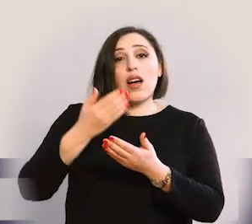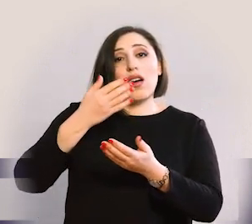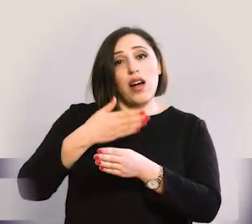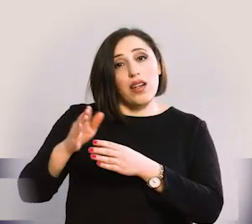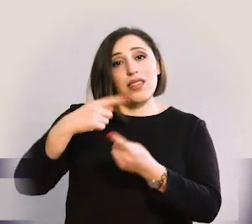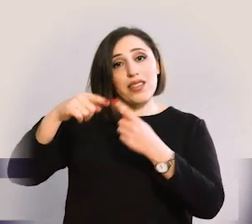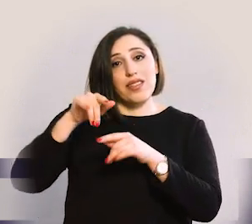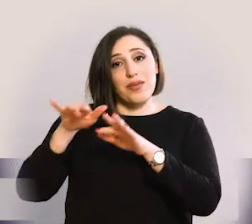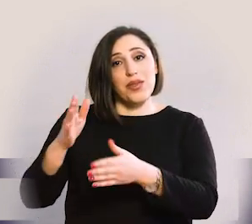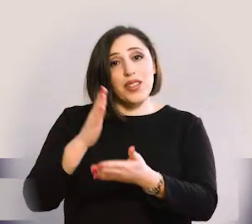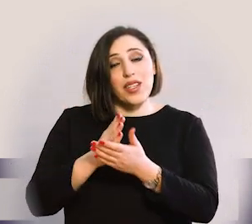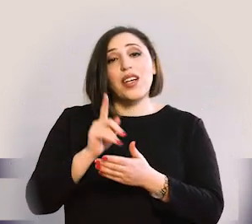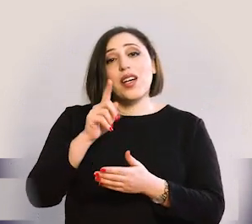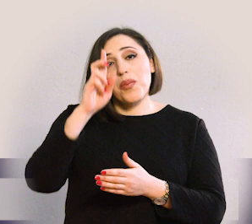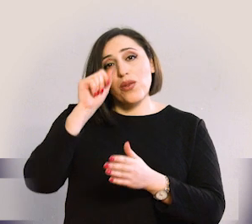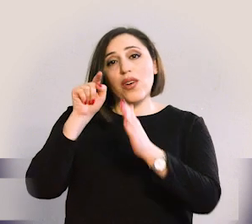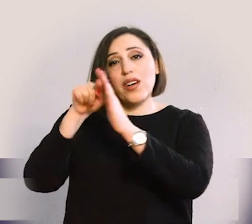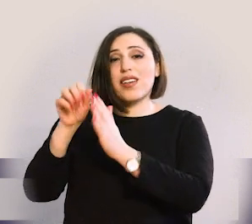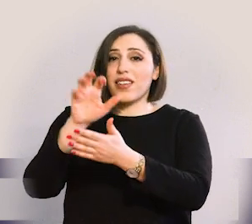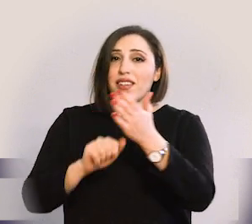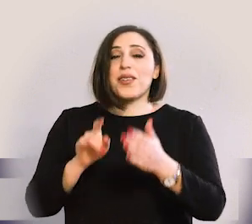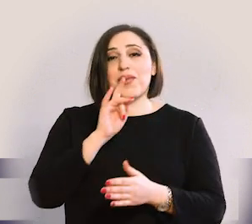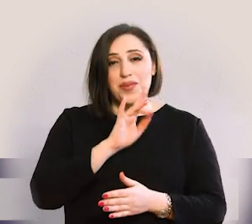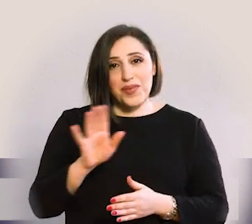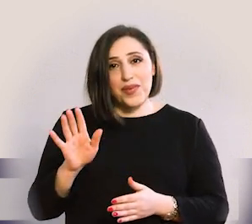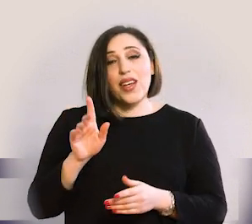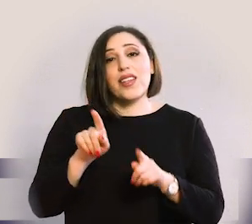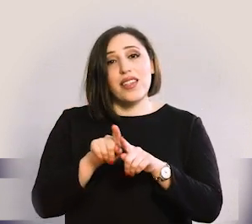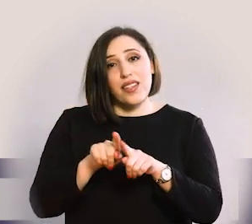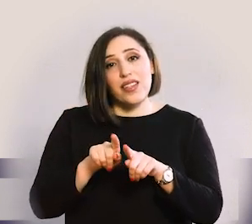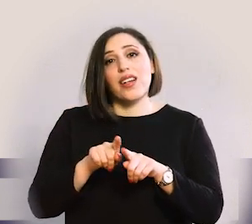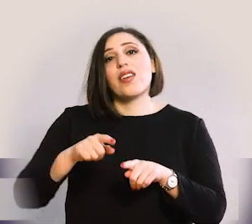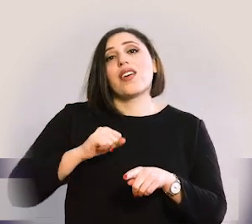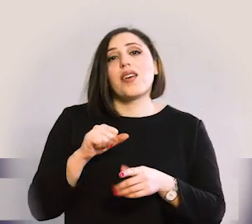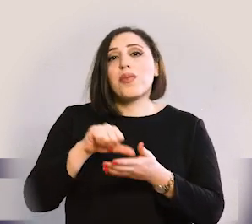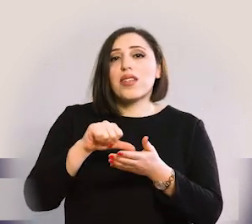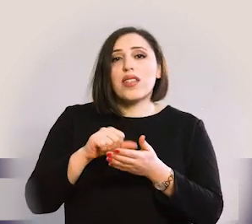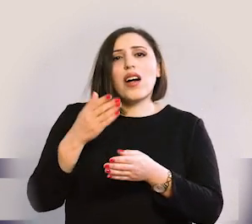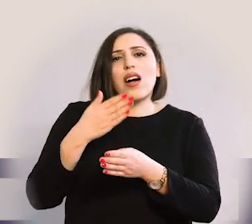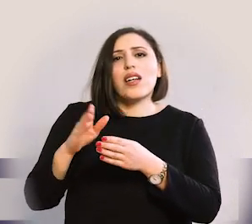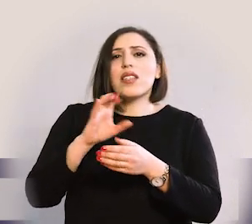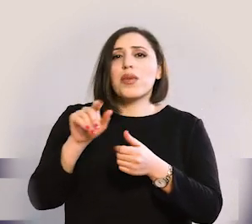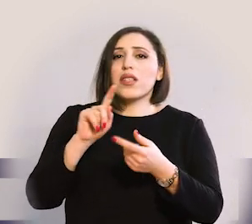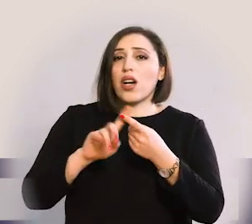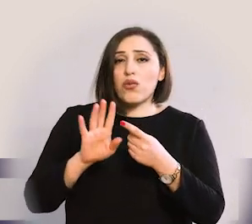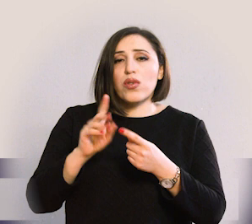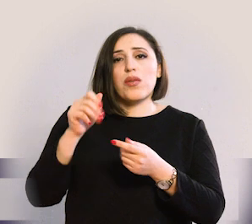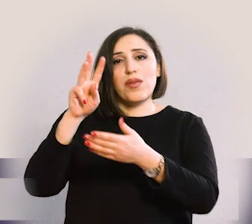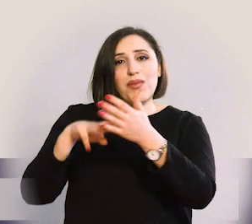կրում։ Հիշեք նաև, որ ընկերությունը պատասխանատվություն չի կրում հիմնադիրների կամ մասնակիցների ընկերության գործնեության հետ կապ